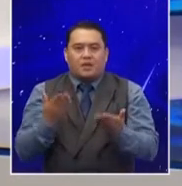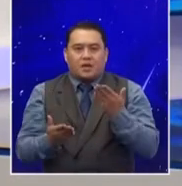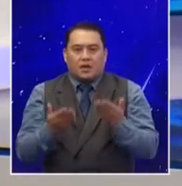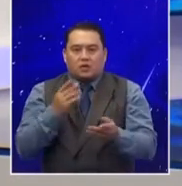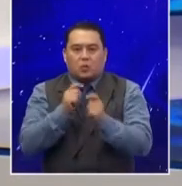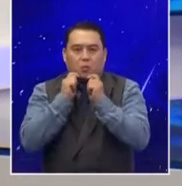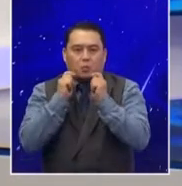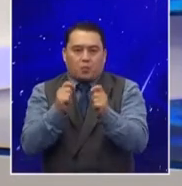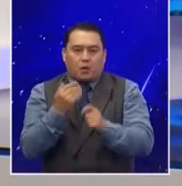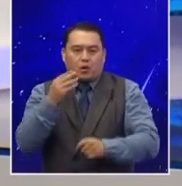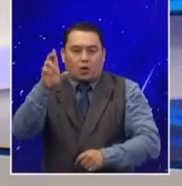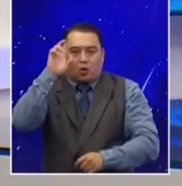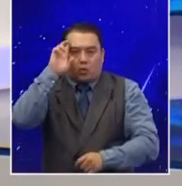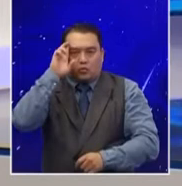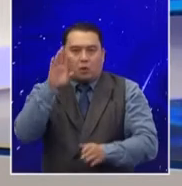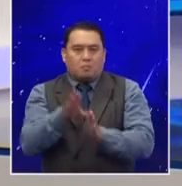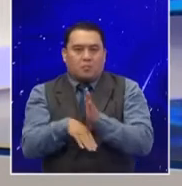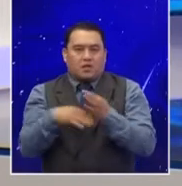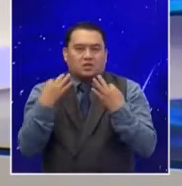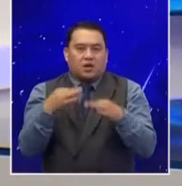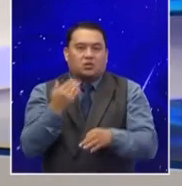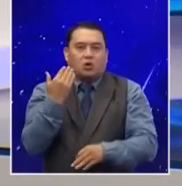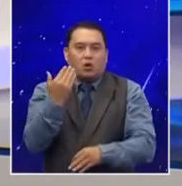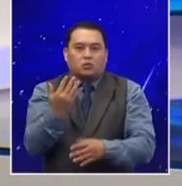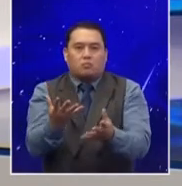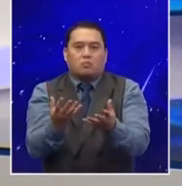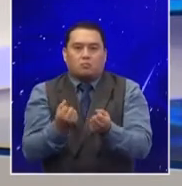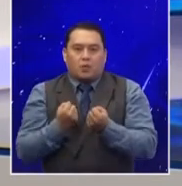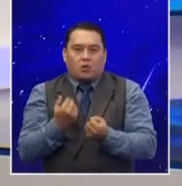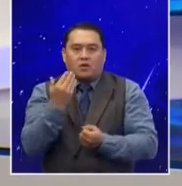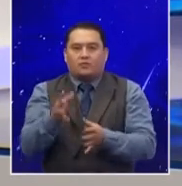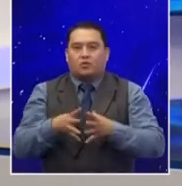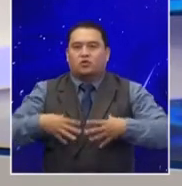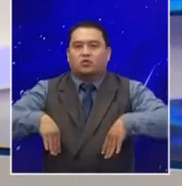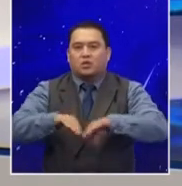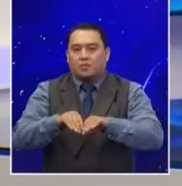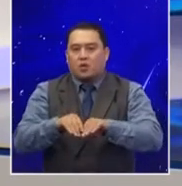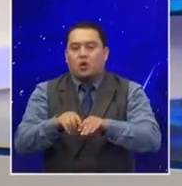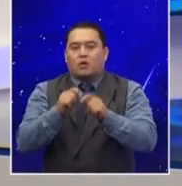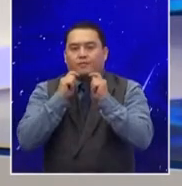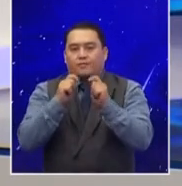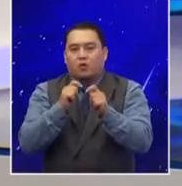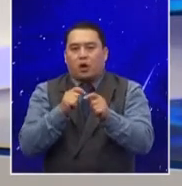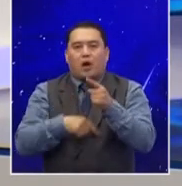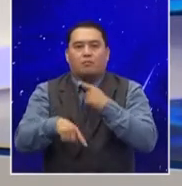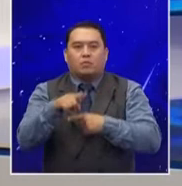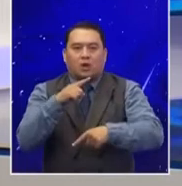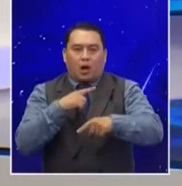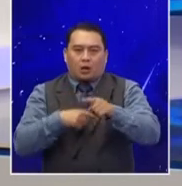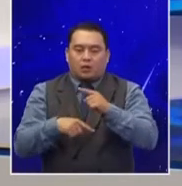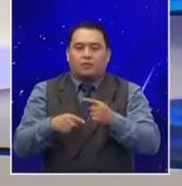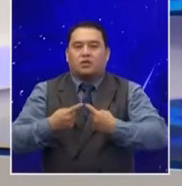президенты поступят на имя госслужащего без его ведома или будут получены членами его семьи, дары незамедлительно должны быть переданы